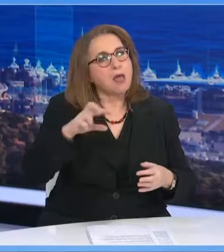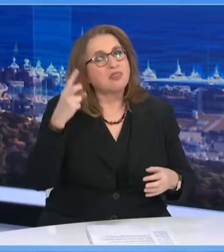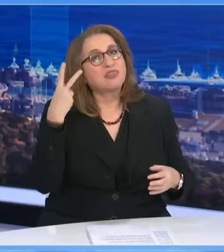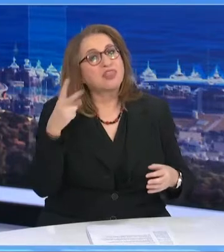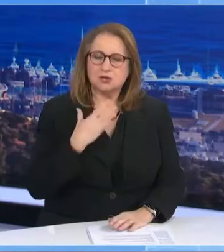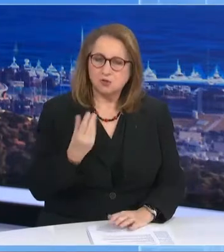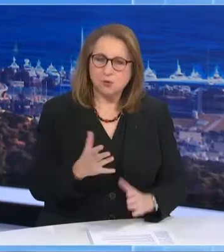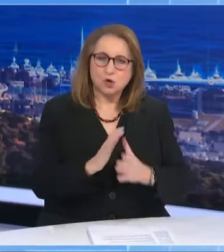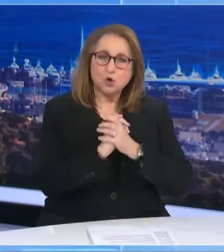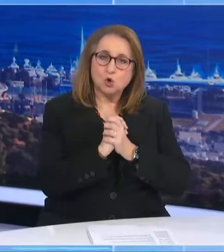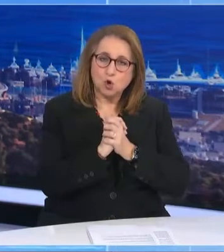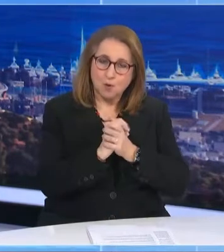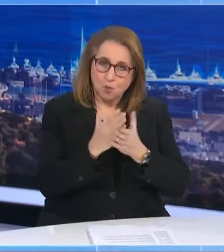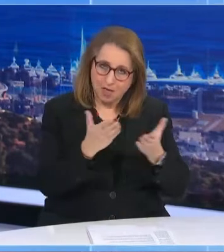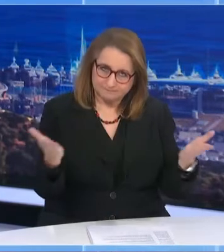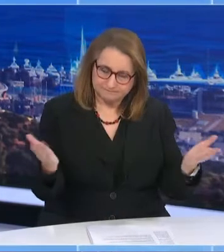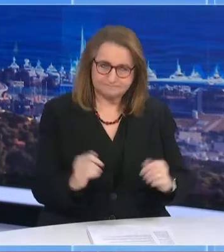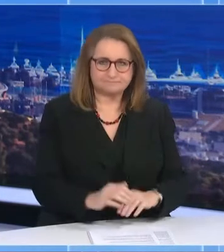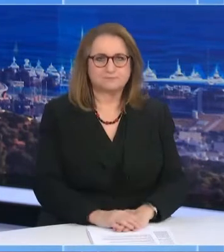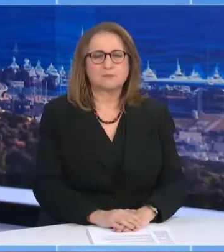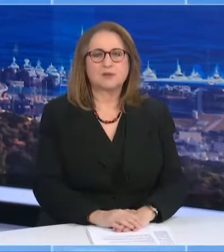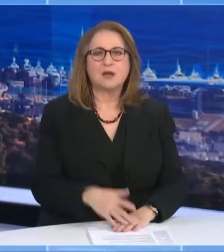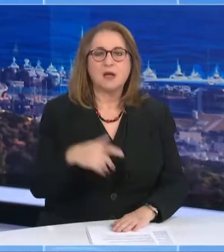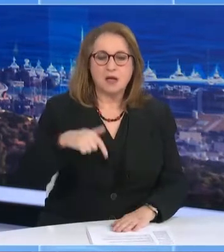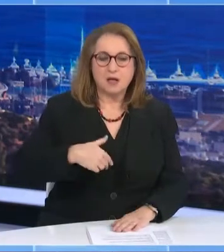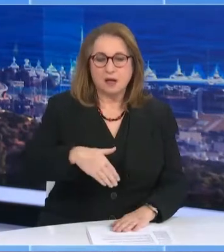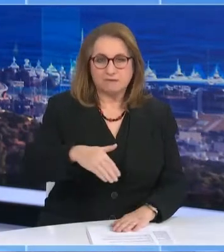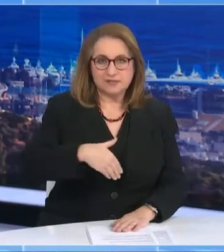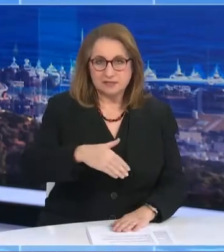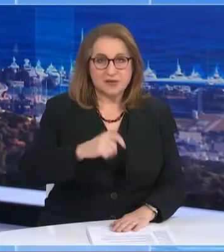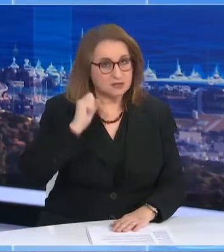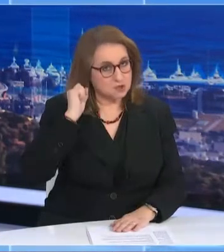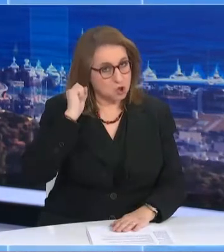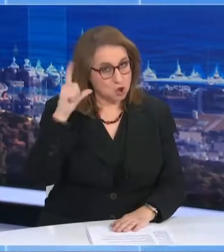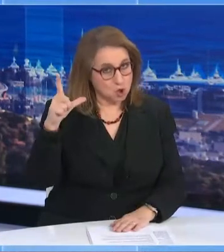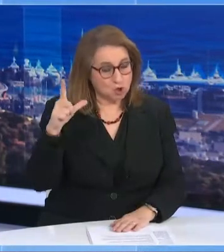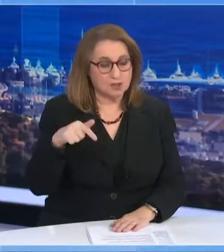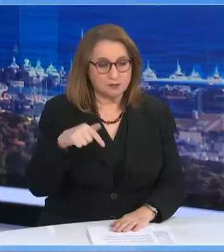Θανάσης Κοντογιώργης. Οι γιορτινές ημέρες αποτελούν στην ροή του χρόνου